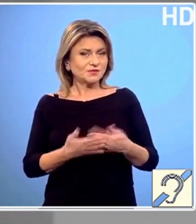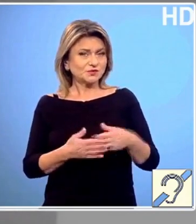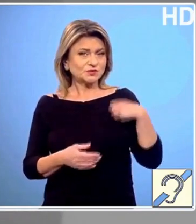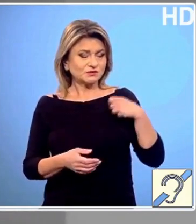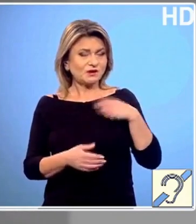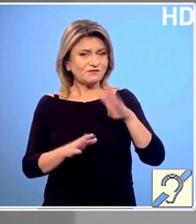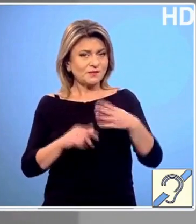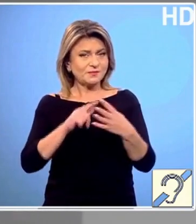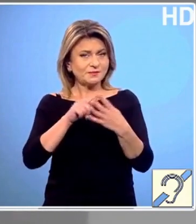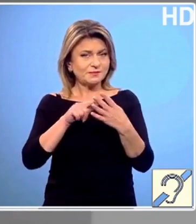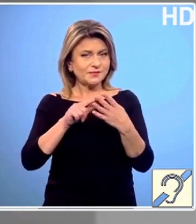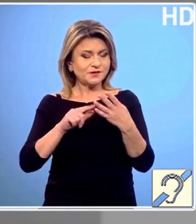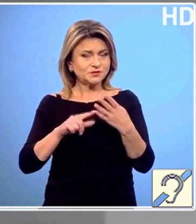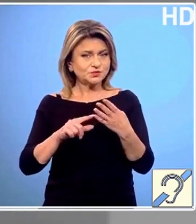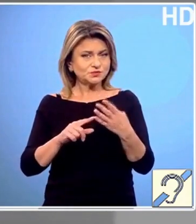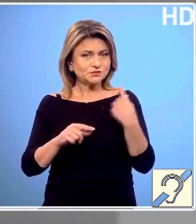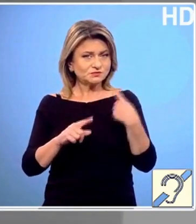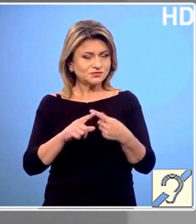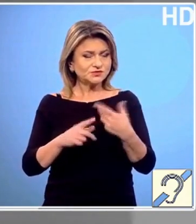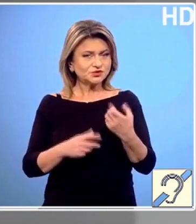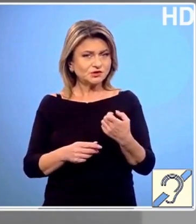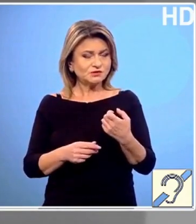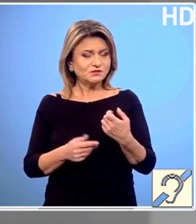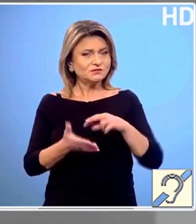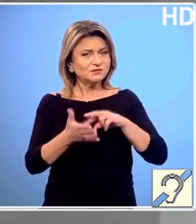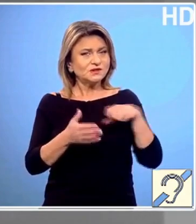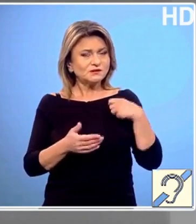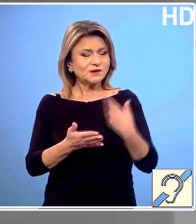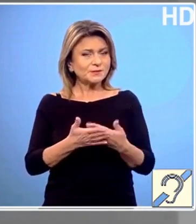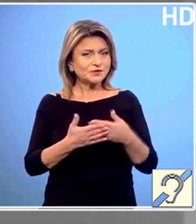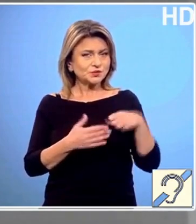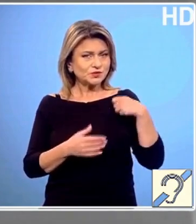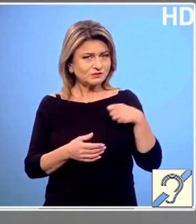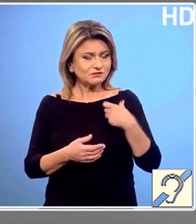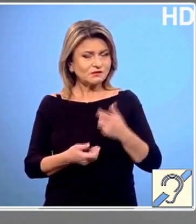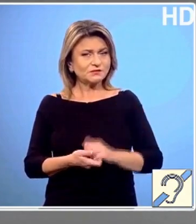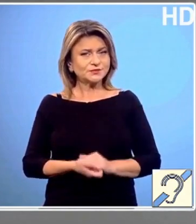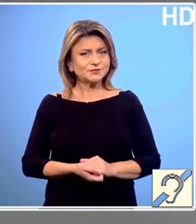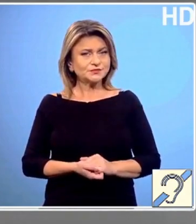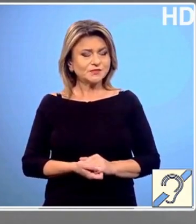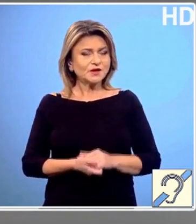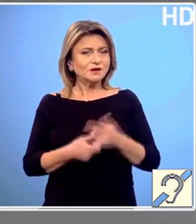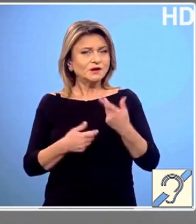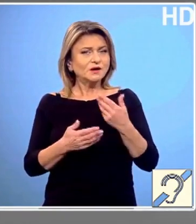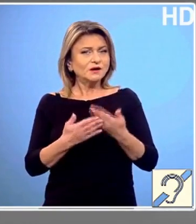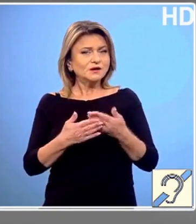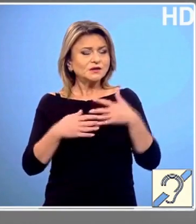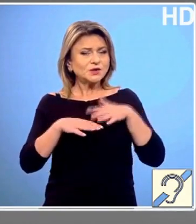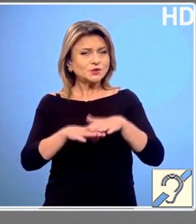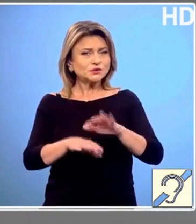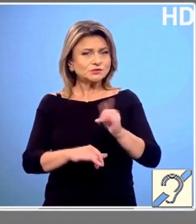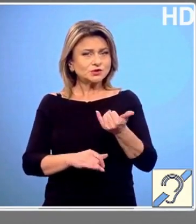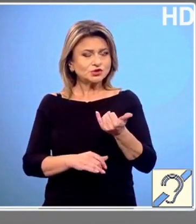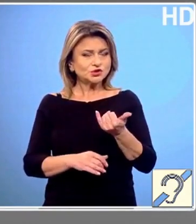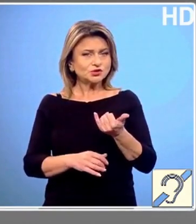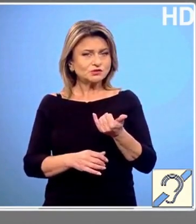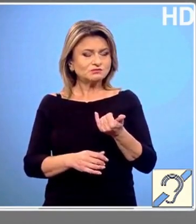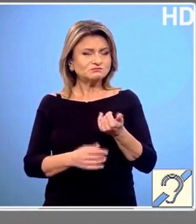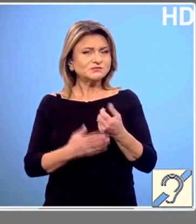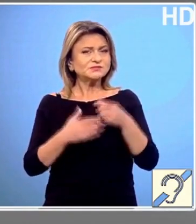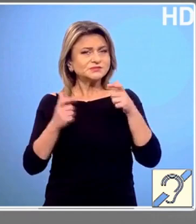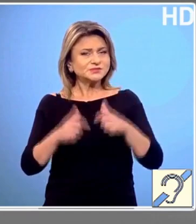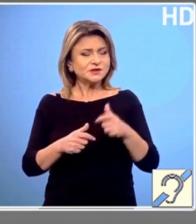categorii, mai exact proiectele organizate de tineri pentru tineri, adică sustenabilitate, incluziune și cetățenie